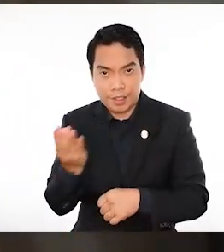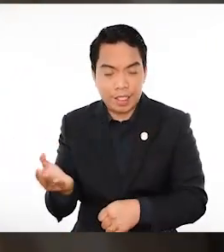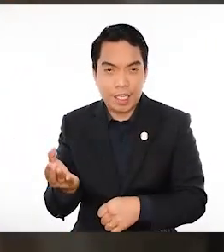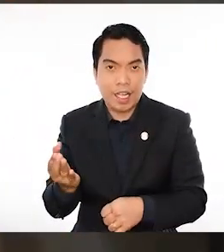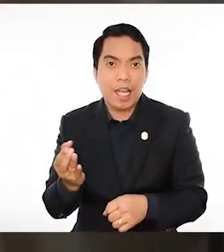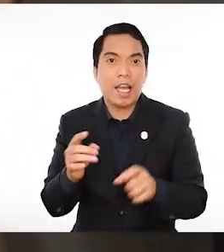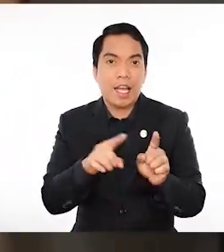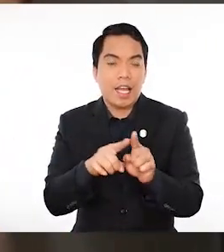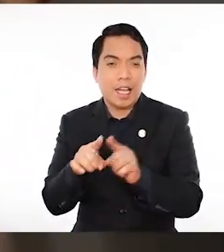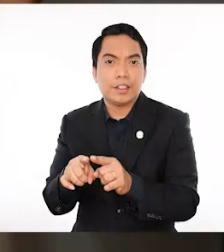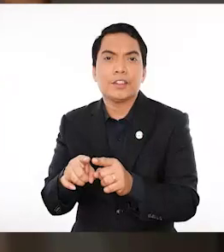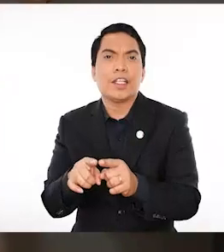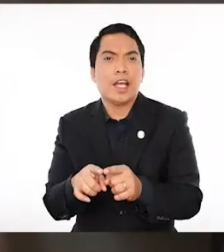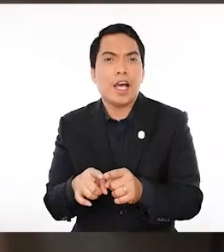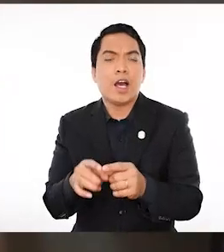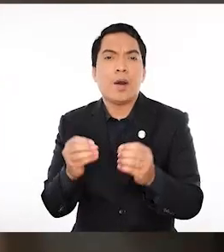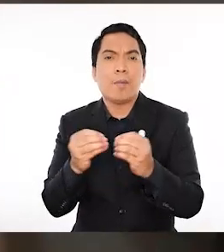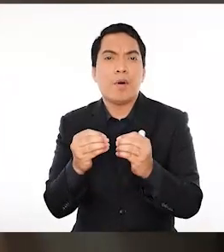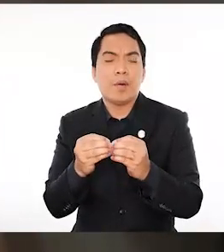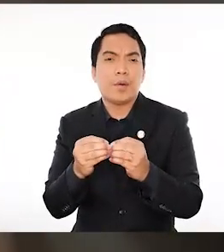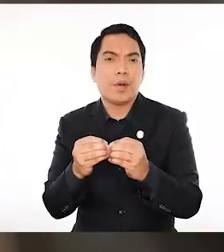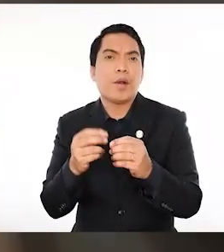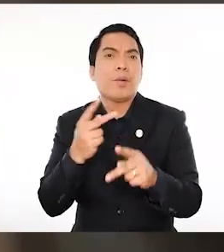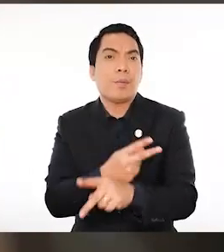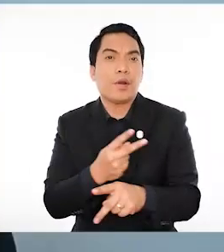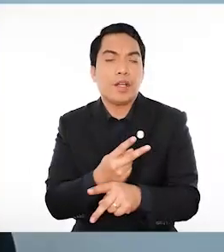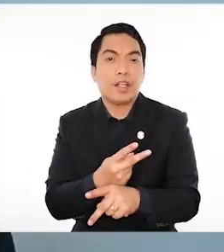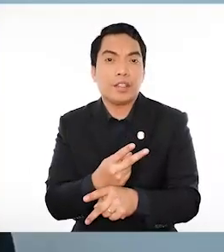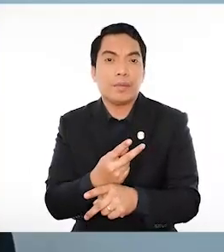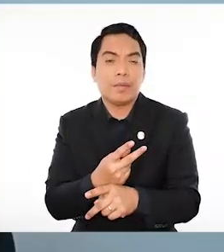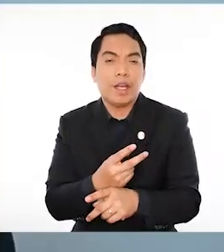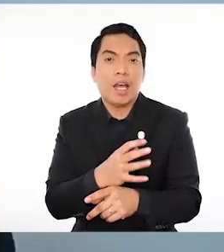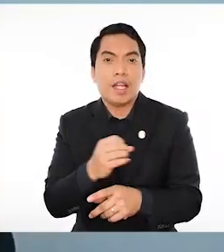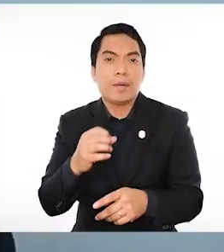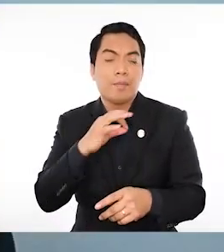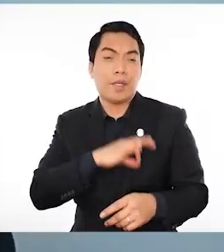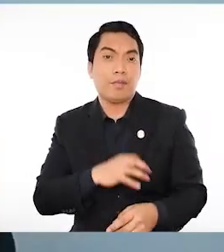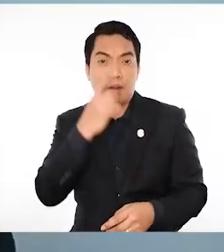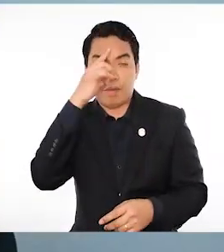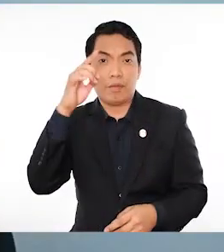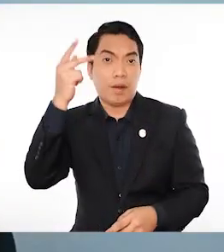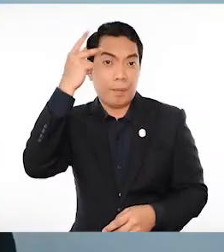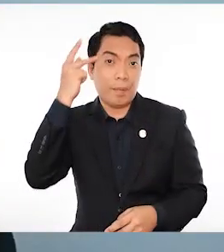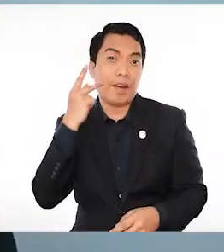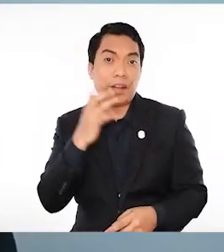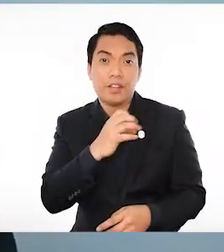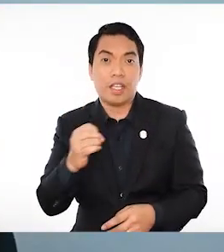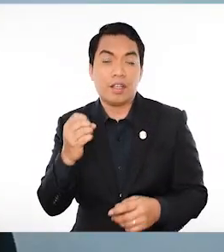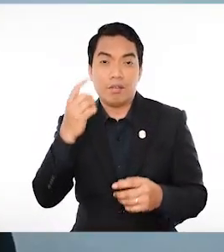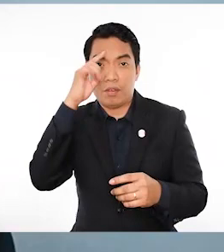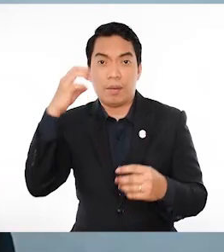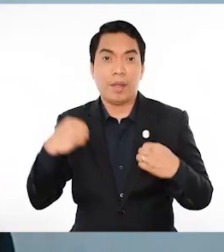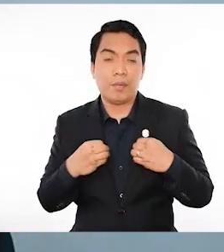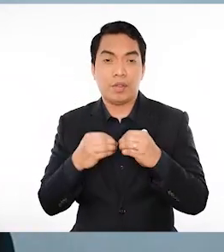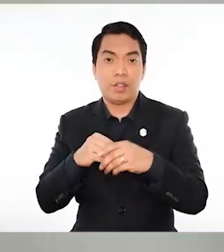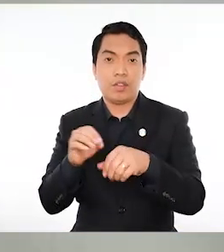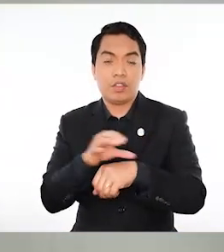na sila'y maging kapaki-pakinabang sa kanilang mga magulang at sa kanilang pagka-Iglesia ni Cristo.